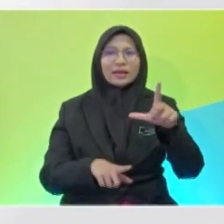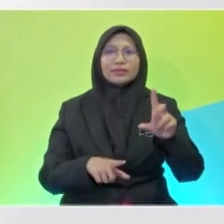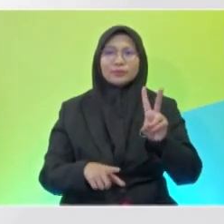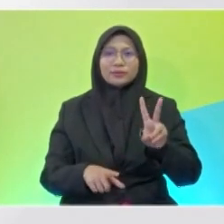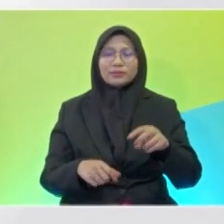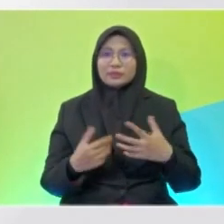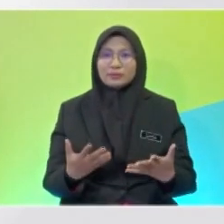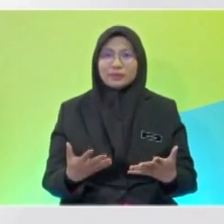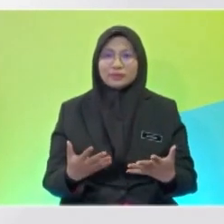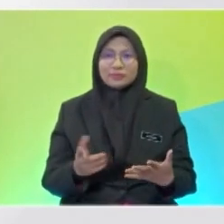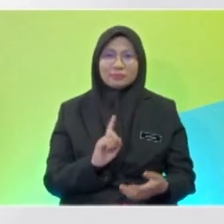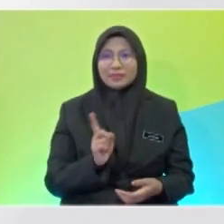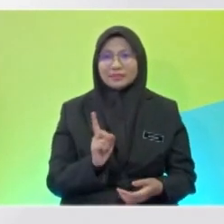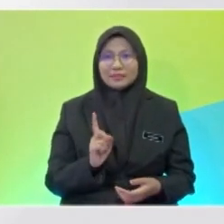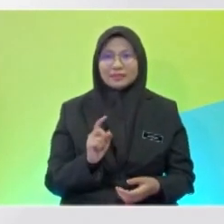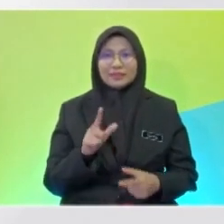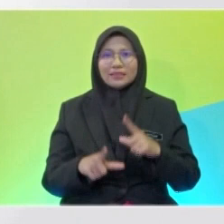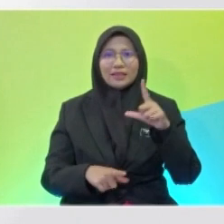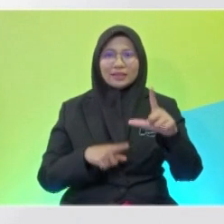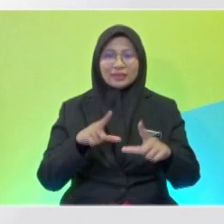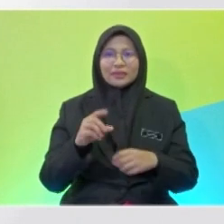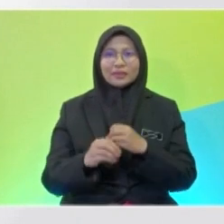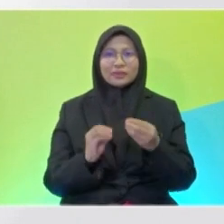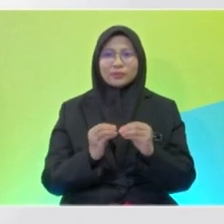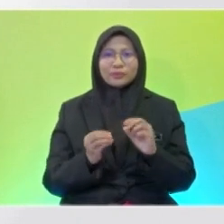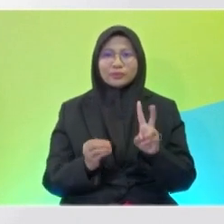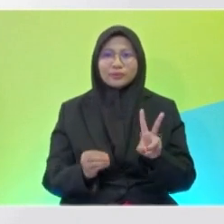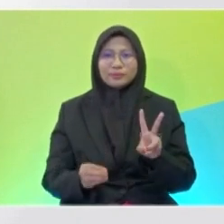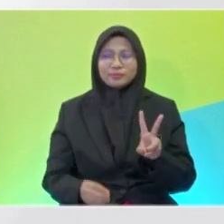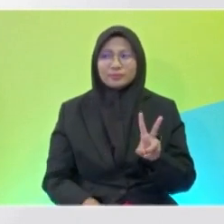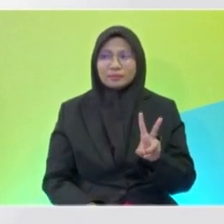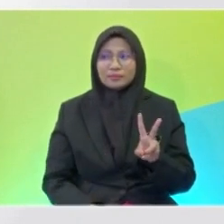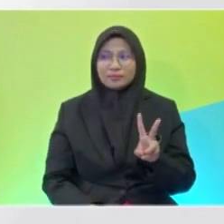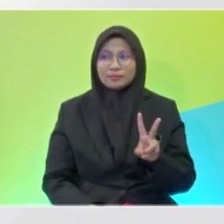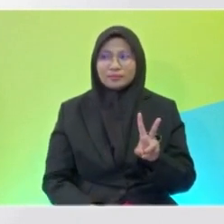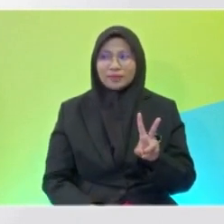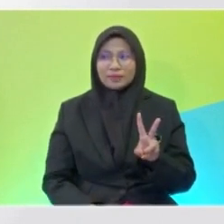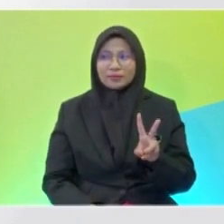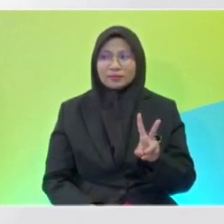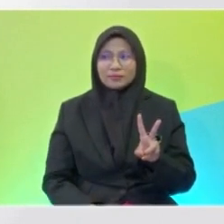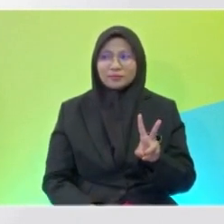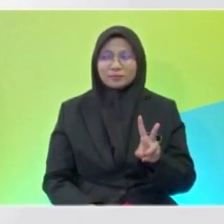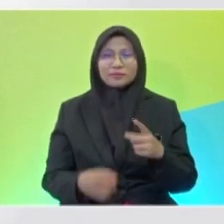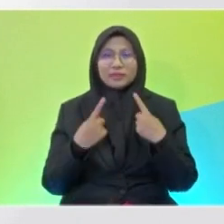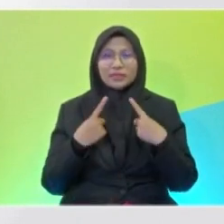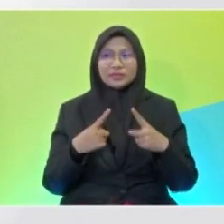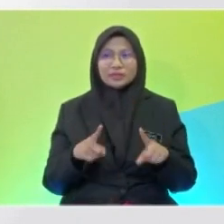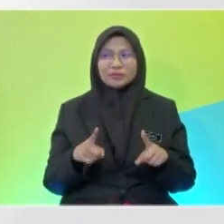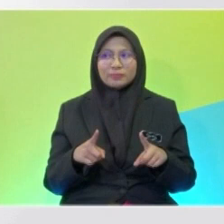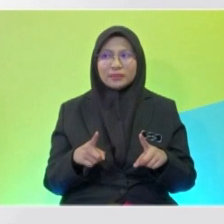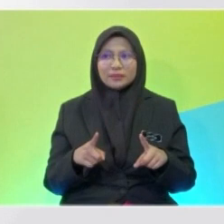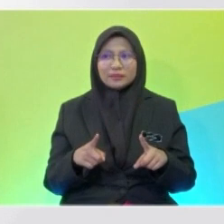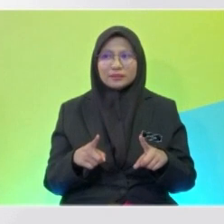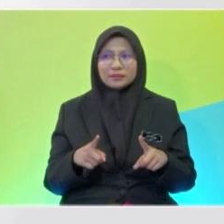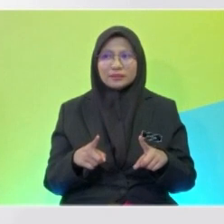meletakkan bensin mengalah sebagian kepala agaknya jawaban yang mana Jadi jawabannya iyalah kita berikanlah